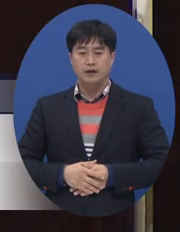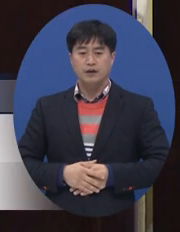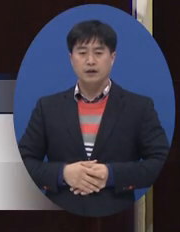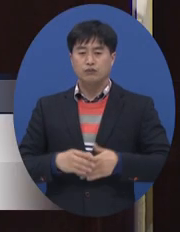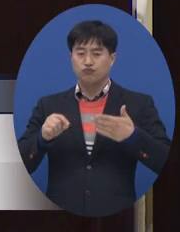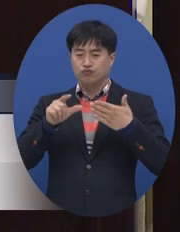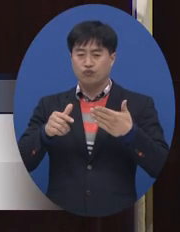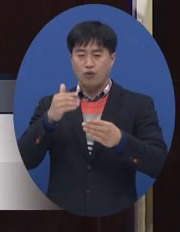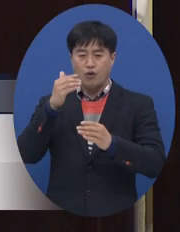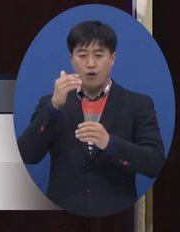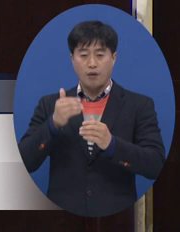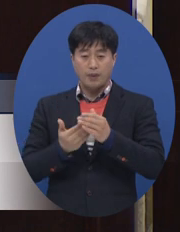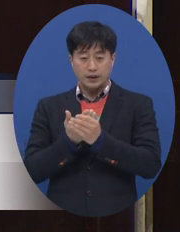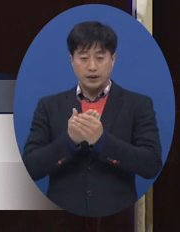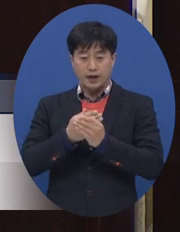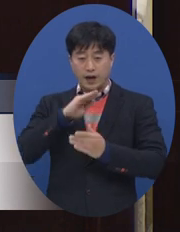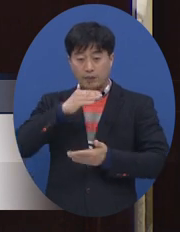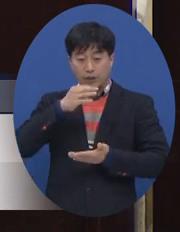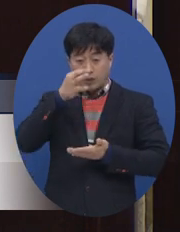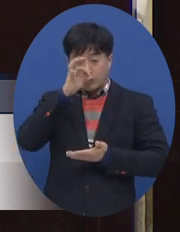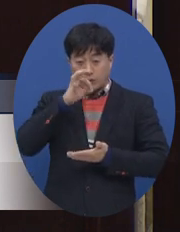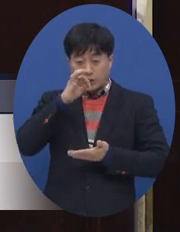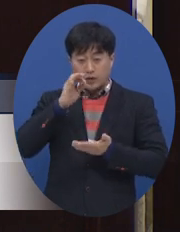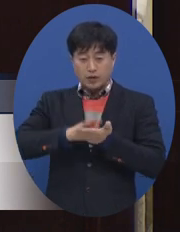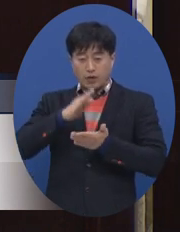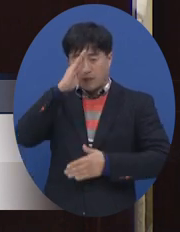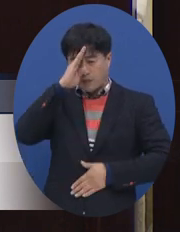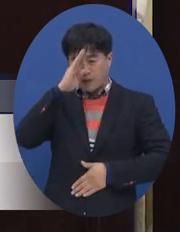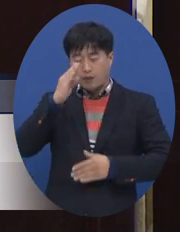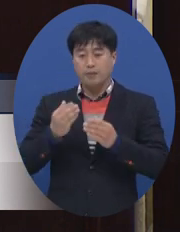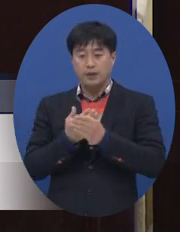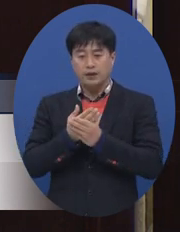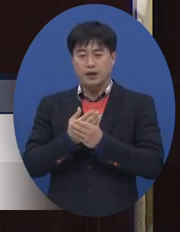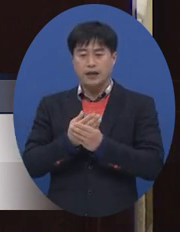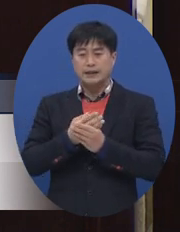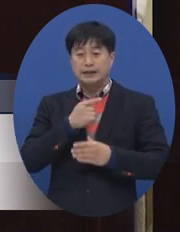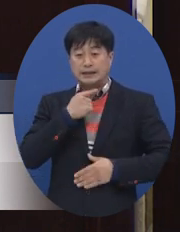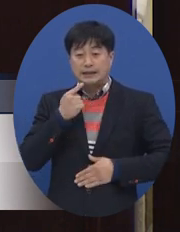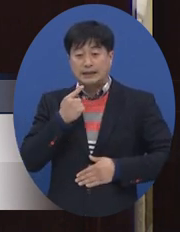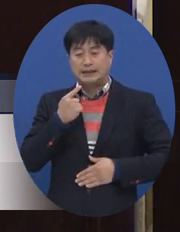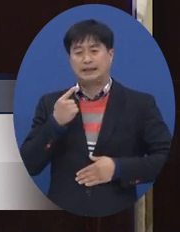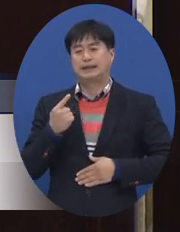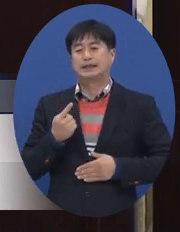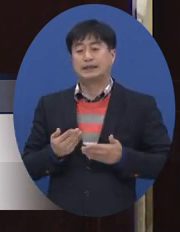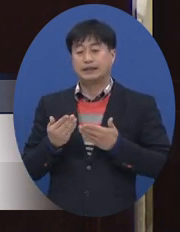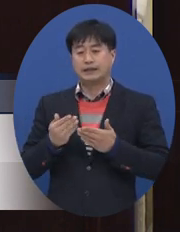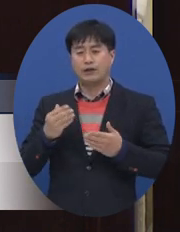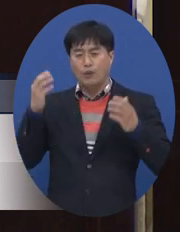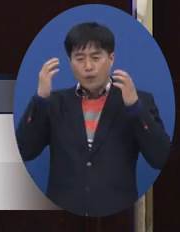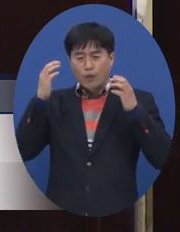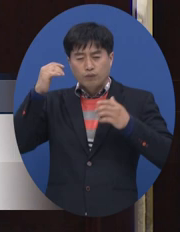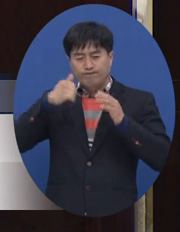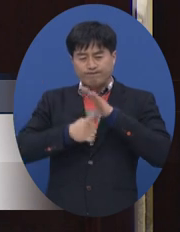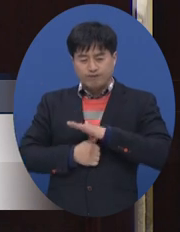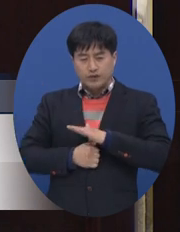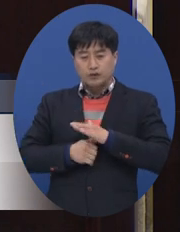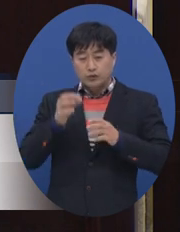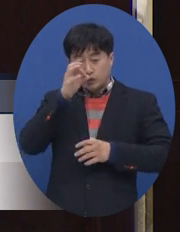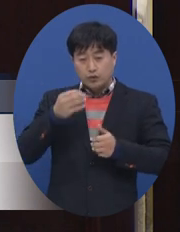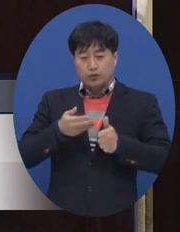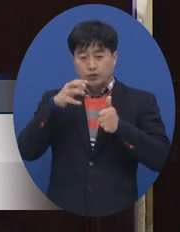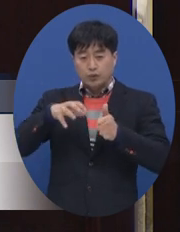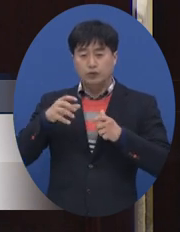9월 발생한 아프리카 돼지열병 발생으로 인해 희생과 고통을 감내하고 있는 양돈농가와 지자체에